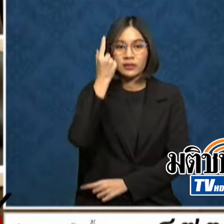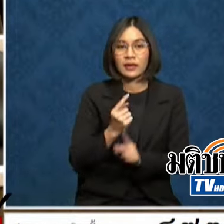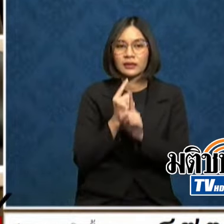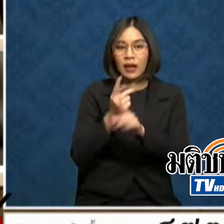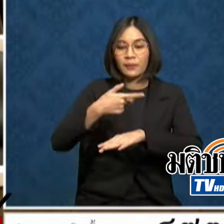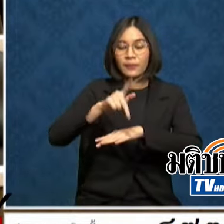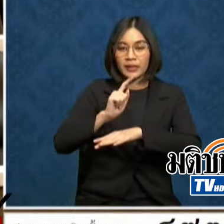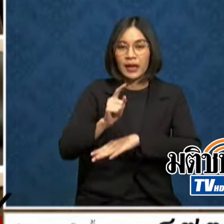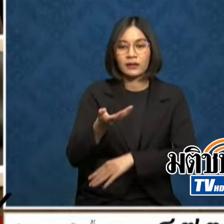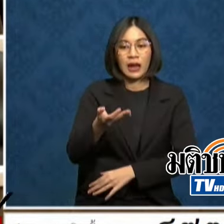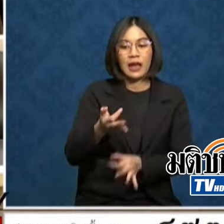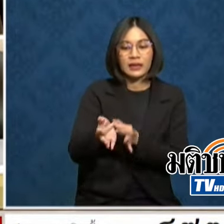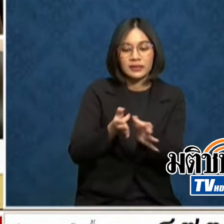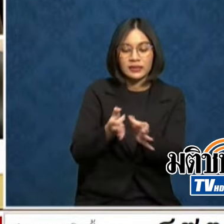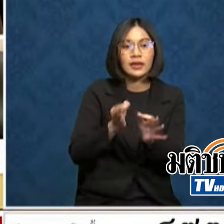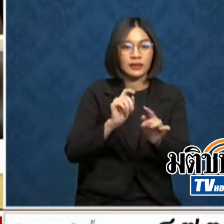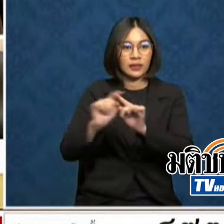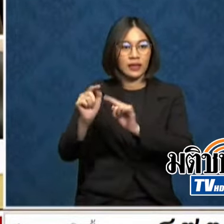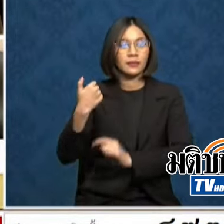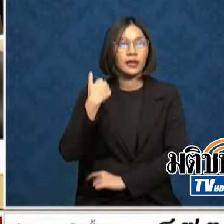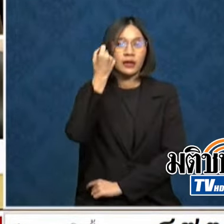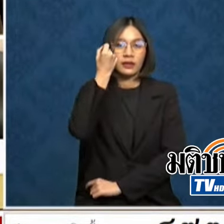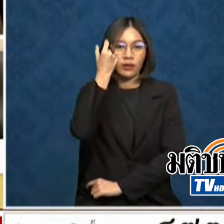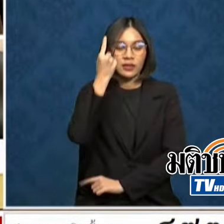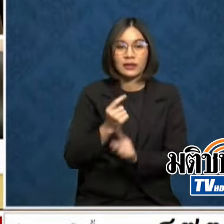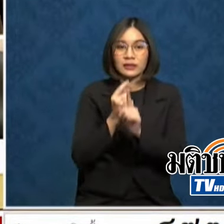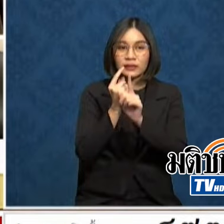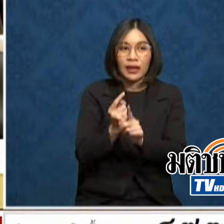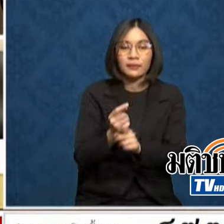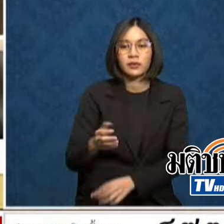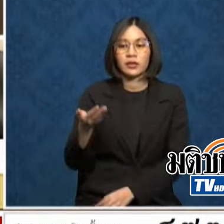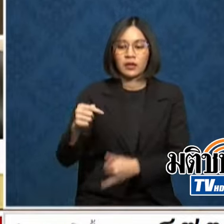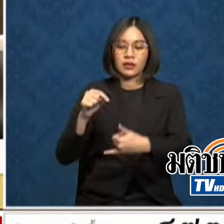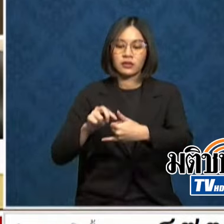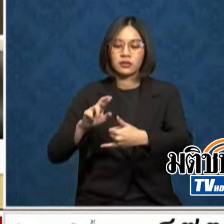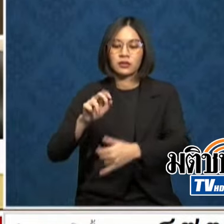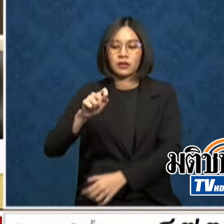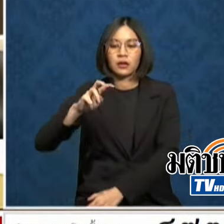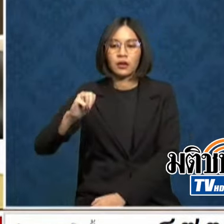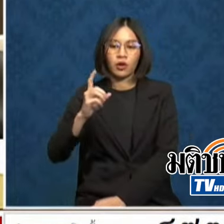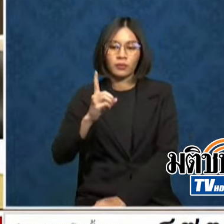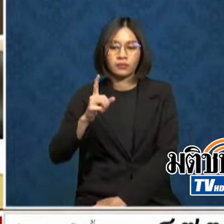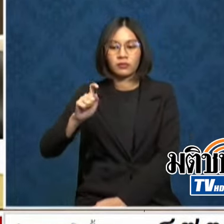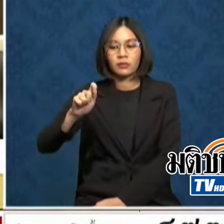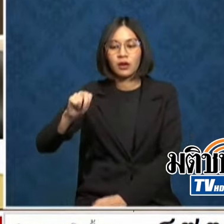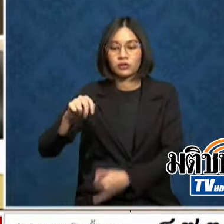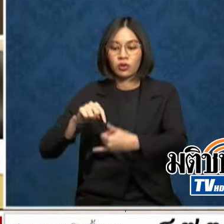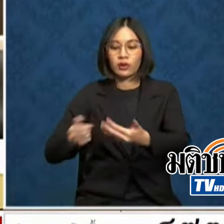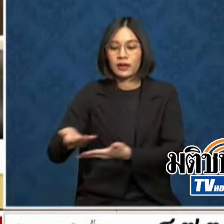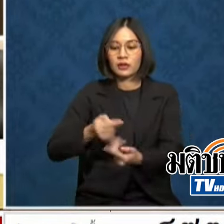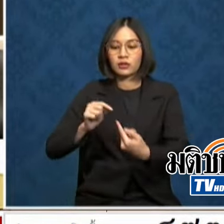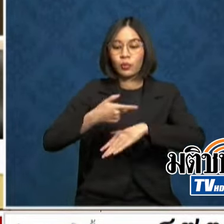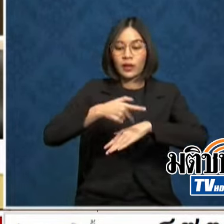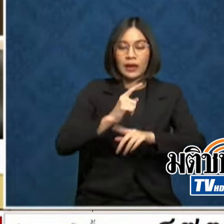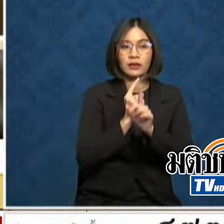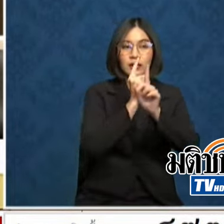ที่ประธานได้ชี้แจงและก็เข้าใจตามที่ท่านรอมฎอนได้หารือกับท่านประธานแล้วก็ต